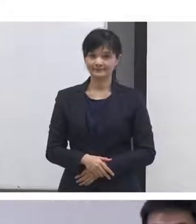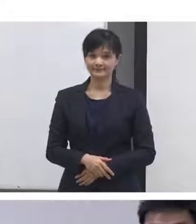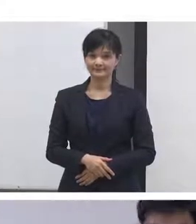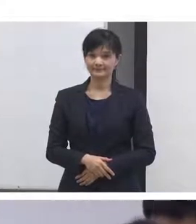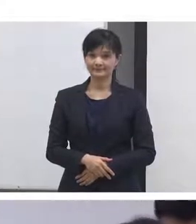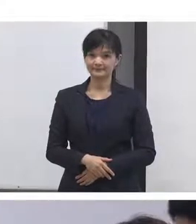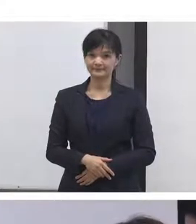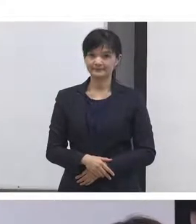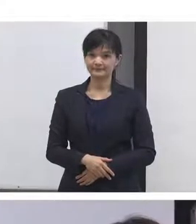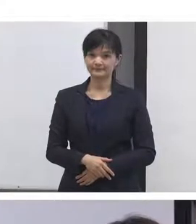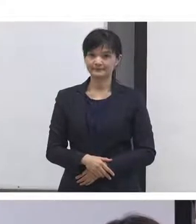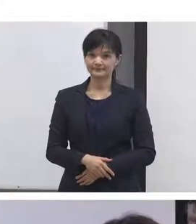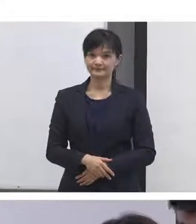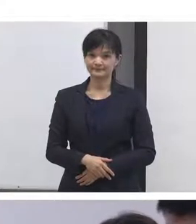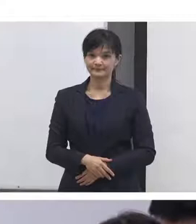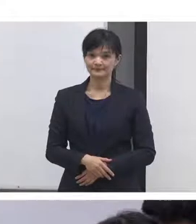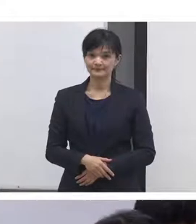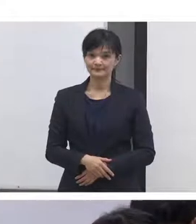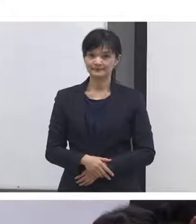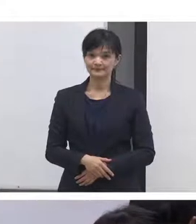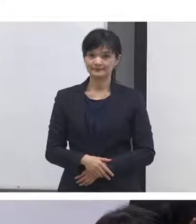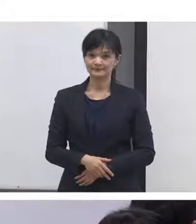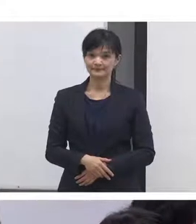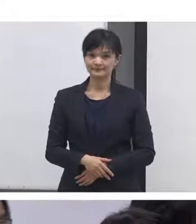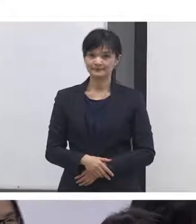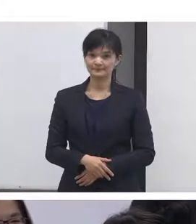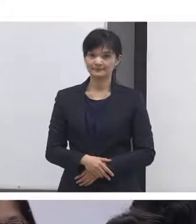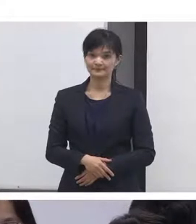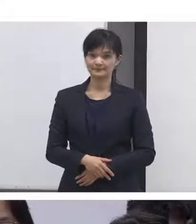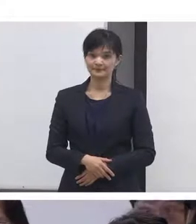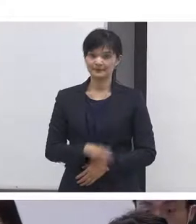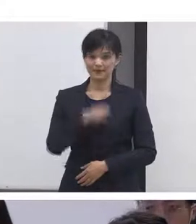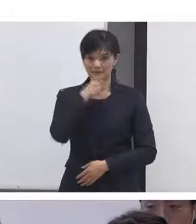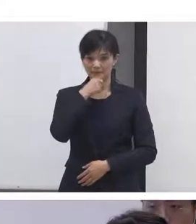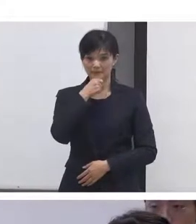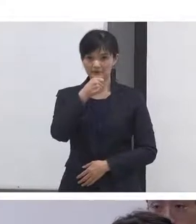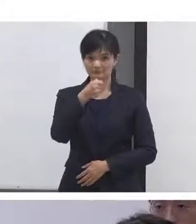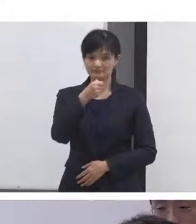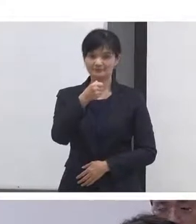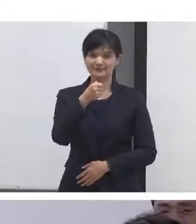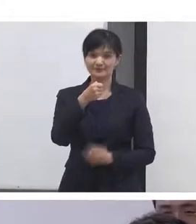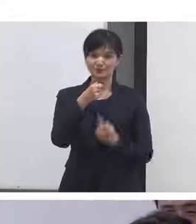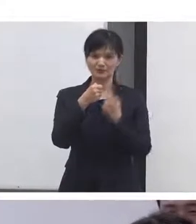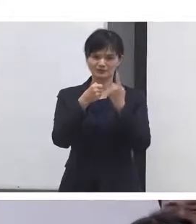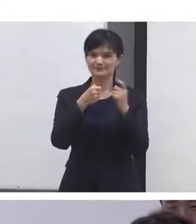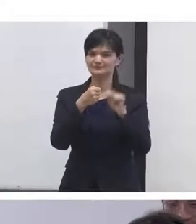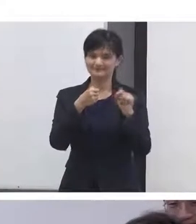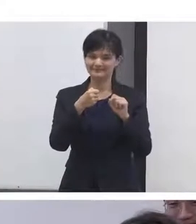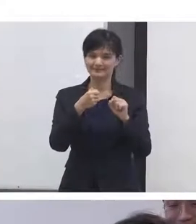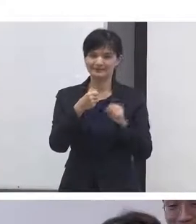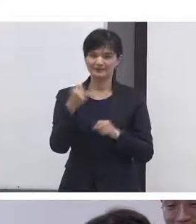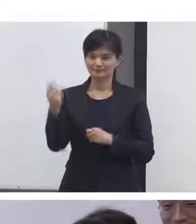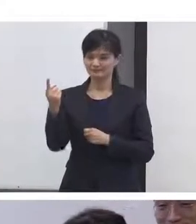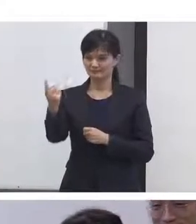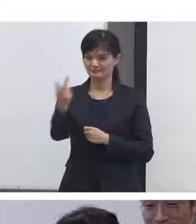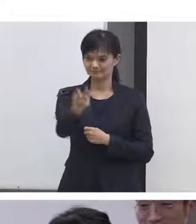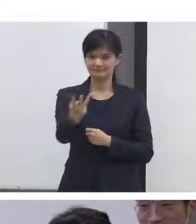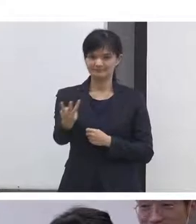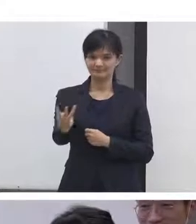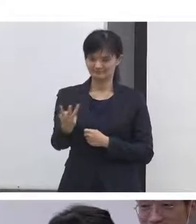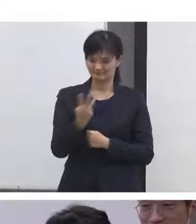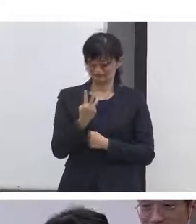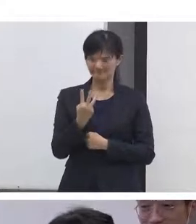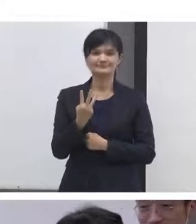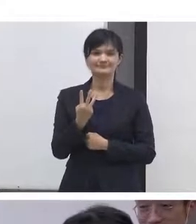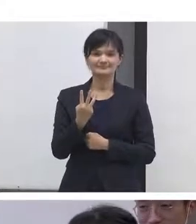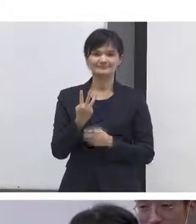为什么要有这么麻烦痛？就是要有不止一支麦克风的感觉，就是大家三支都递给我，但是我只需要一